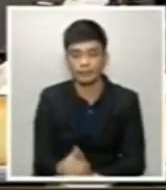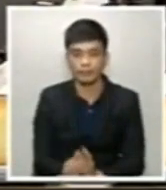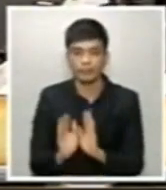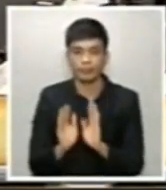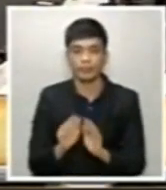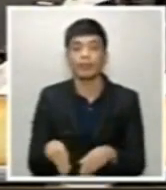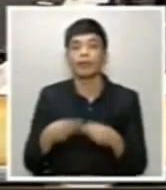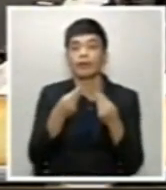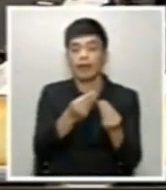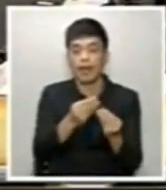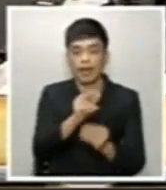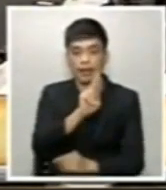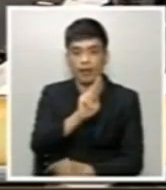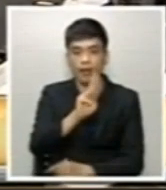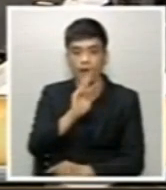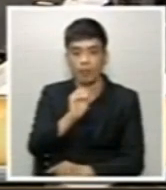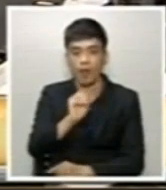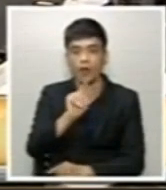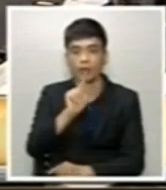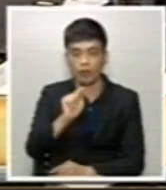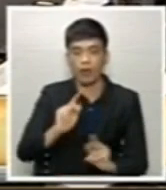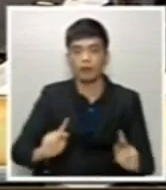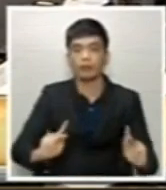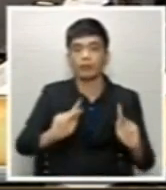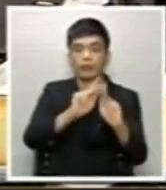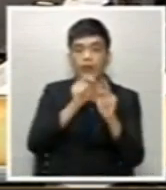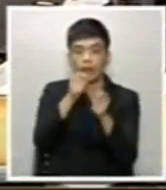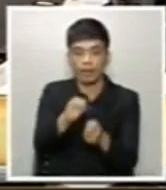กษตรสหกรณ์นะครับท่านเฉลิมชัยศรีอ่อนเชิญนะครับ